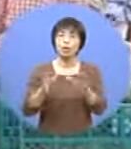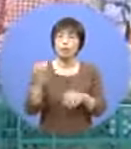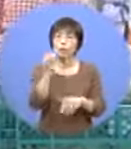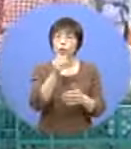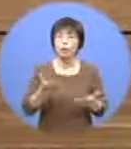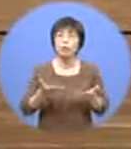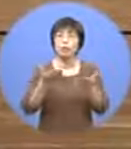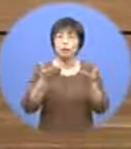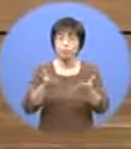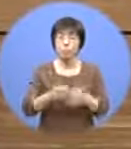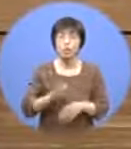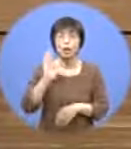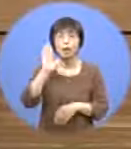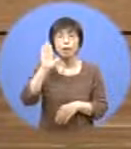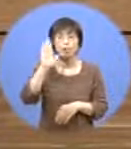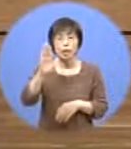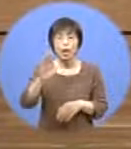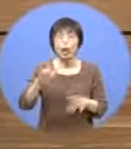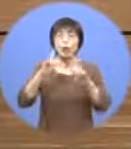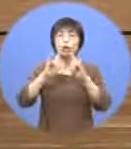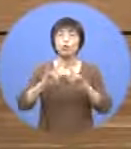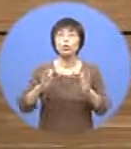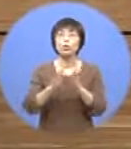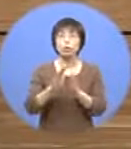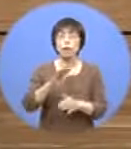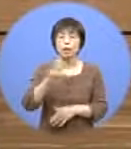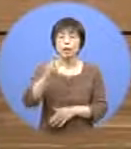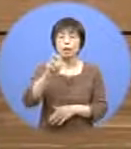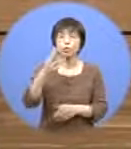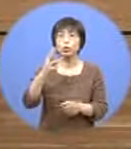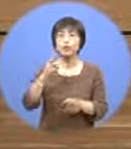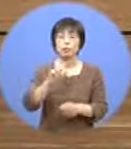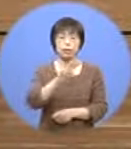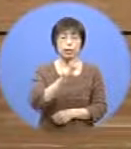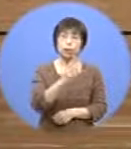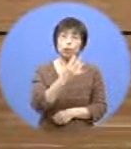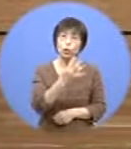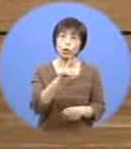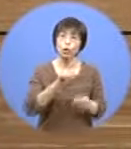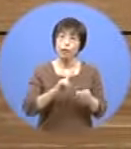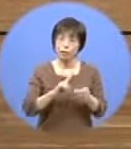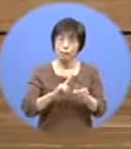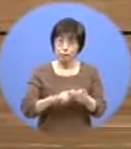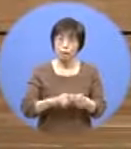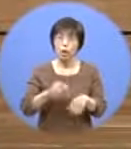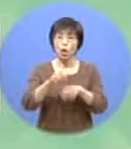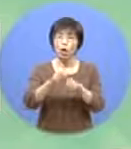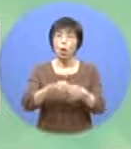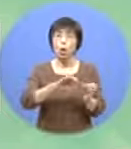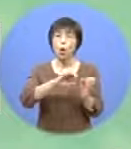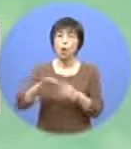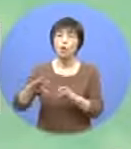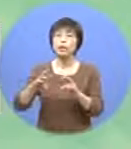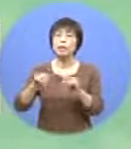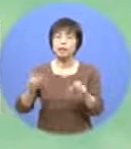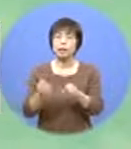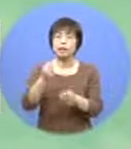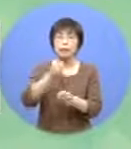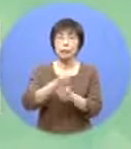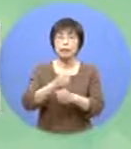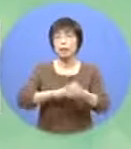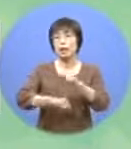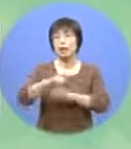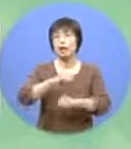しましょう。 未来龍神は平成23年、24年に耕作放棄地再生活